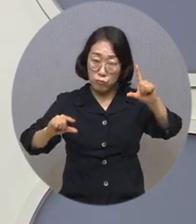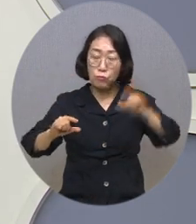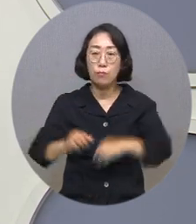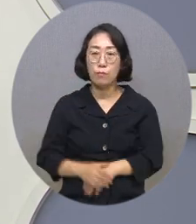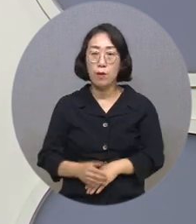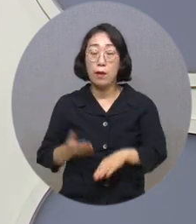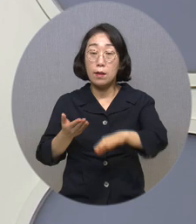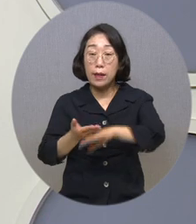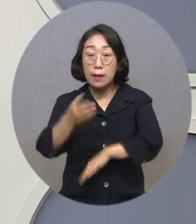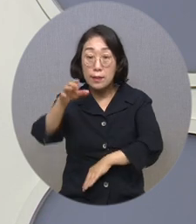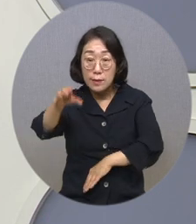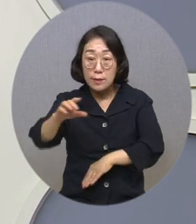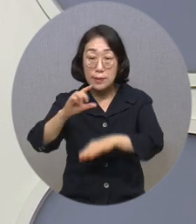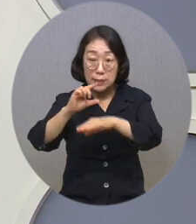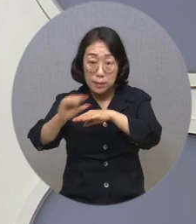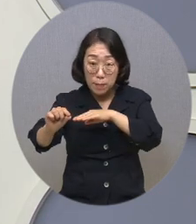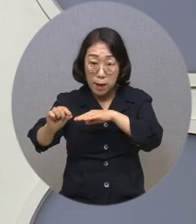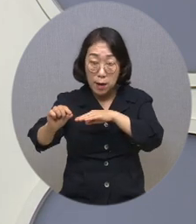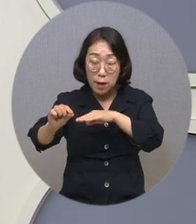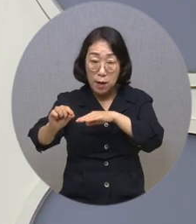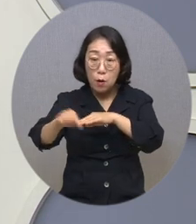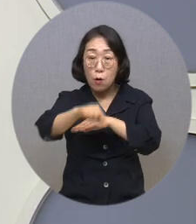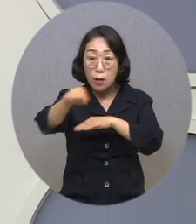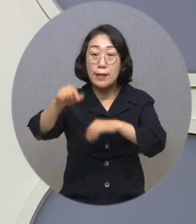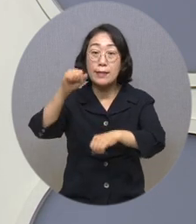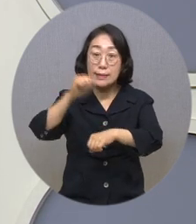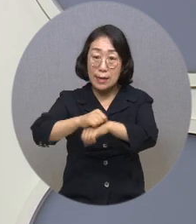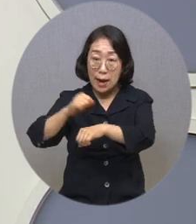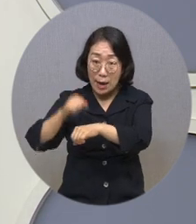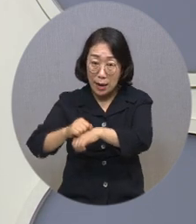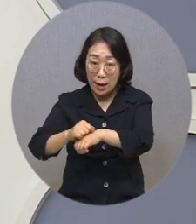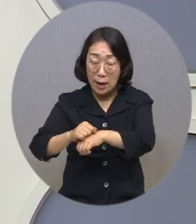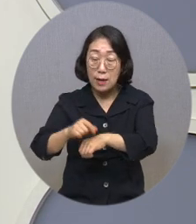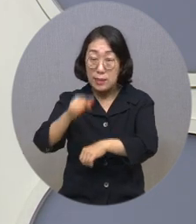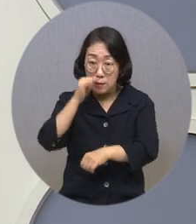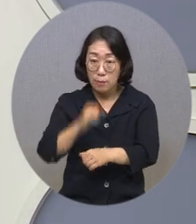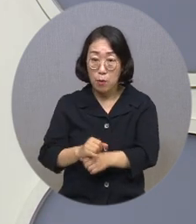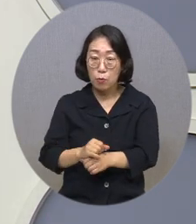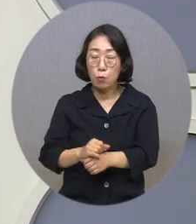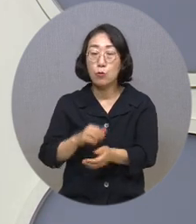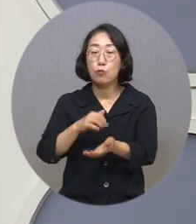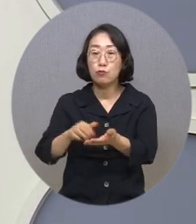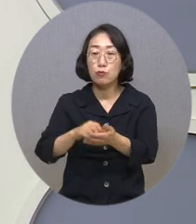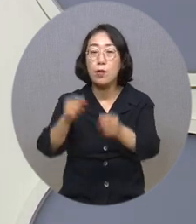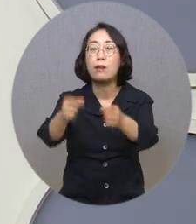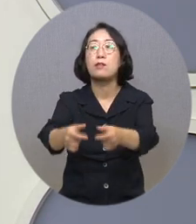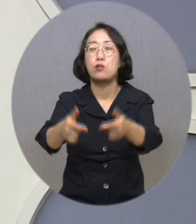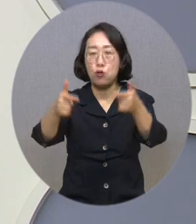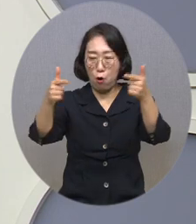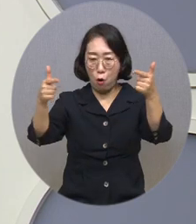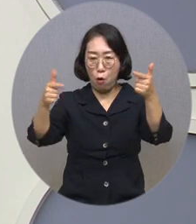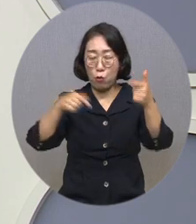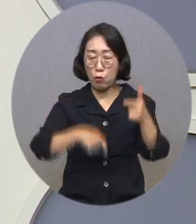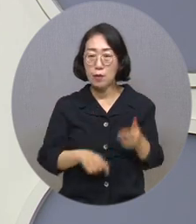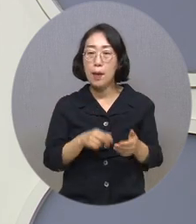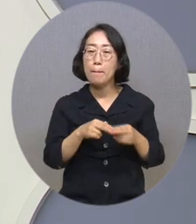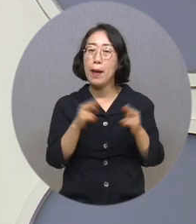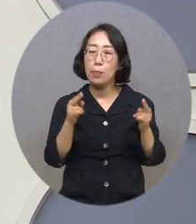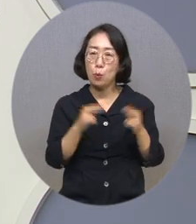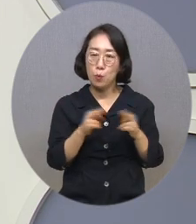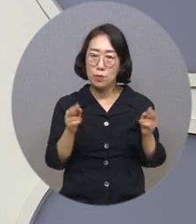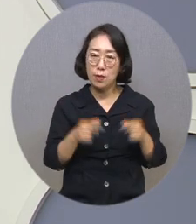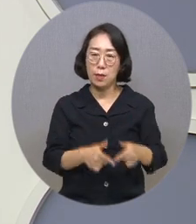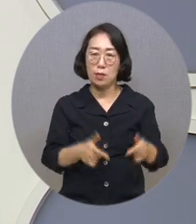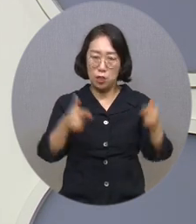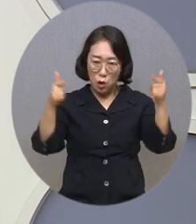잘하는 학과도 있거든요. 그렇죠. 예. 그러면 거기 인원을 좀 줄이고 우리가 이쪽에 반도체 인력을 늘리겠다. 그러면